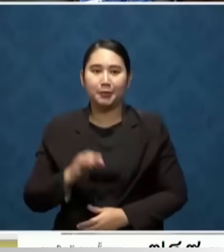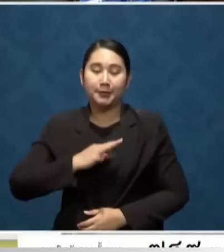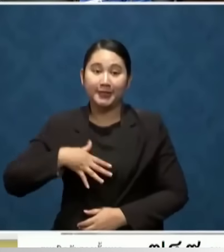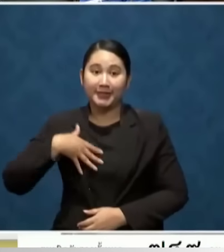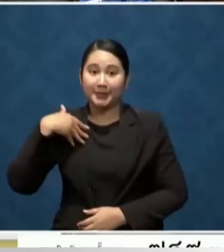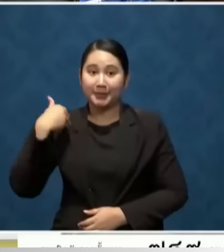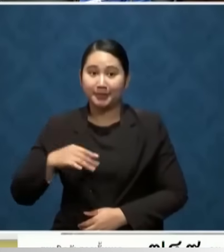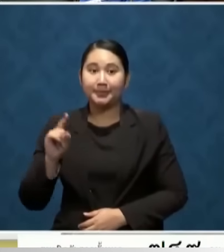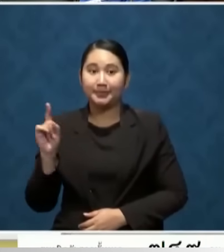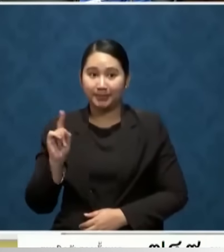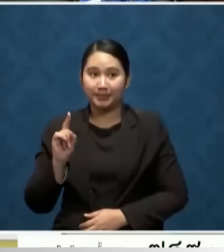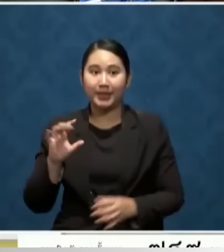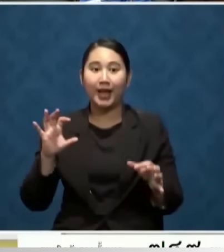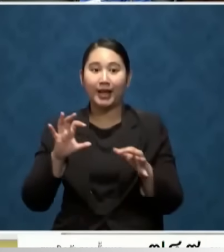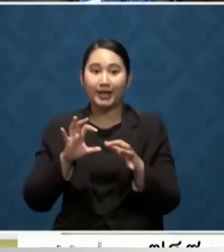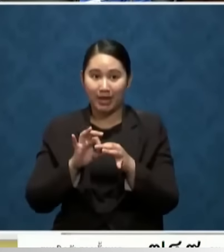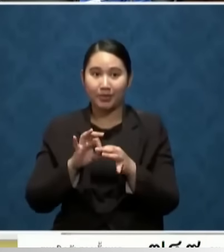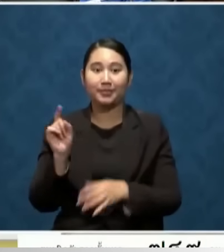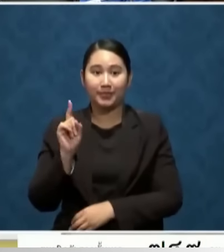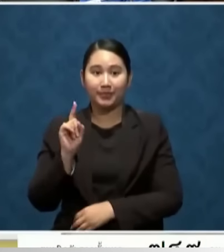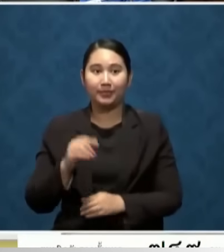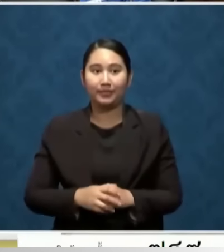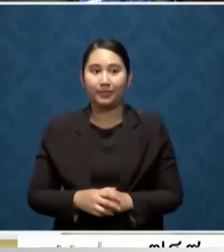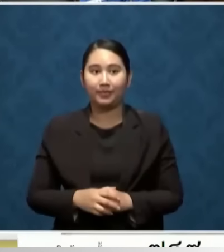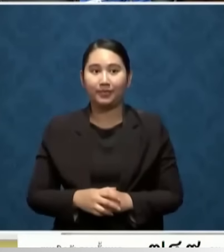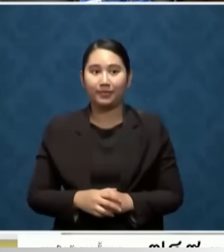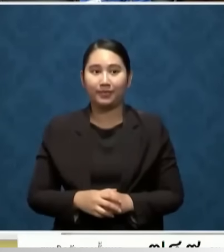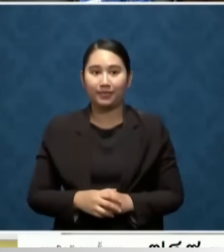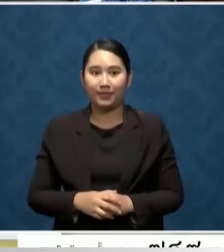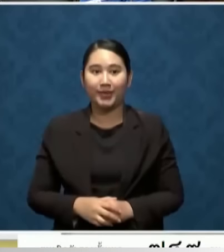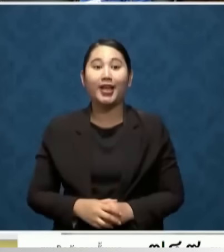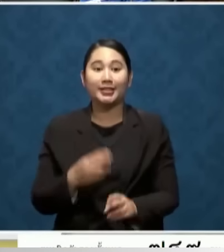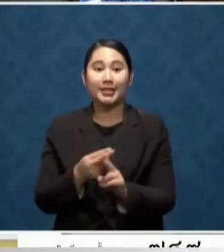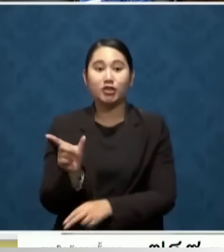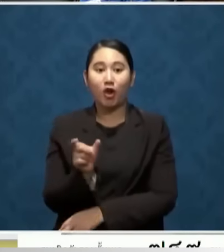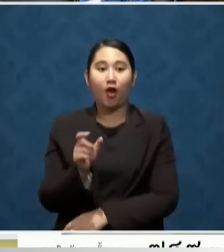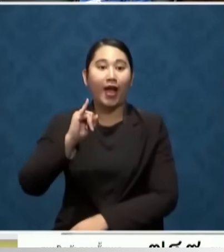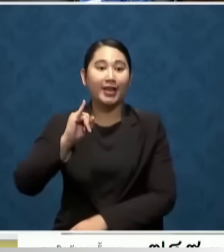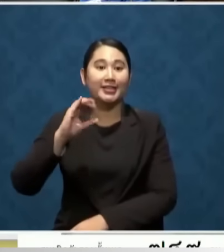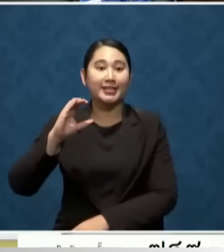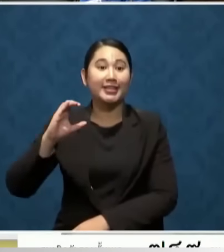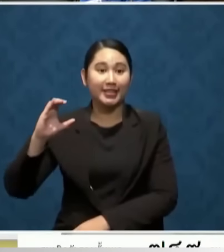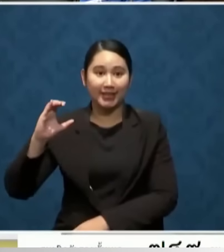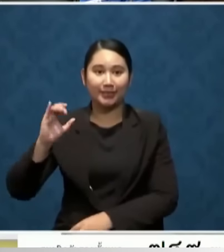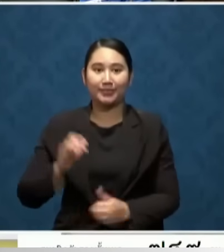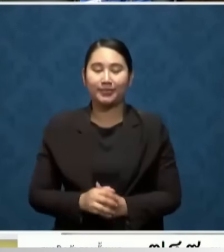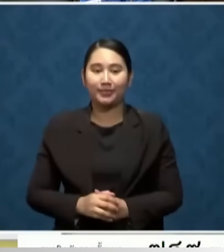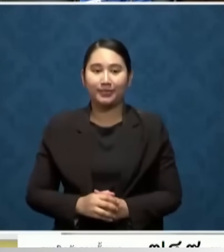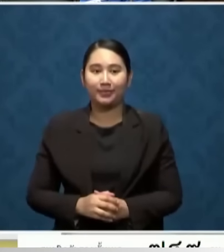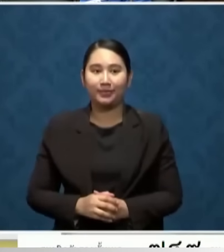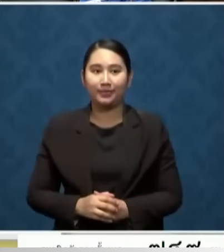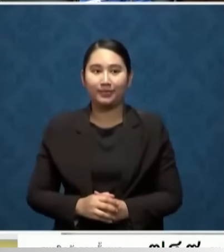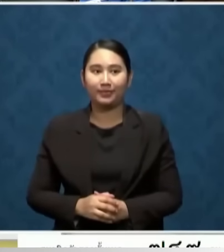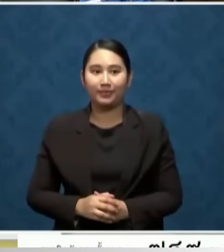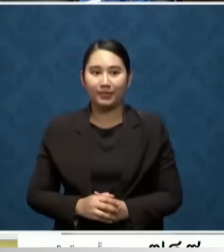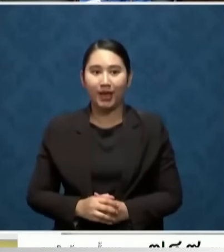ใจอยู่เรื่องเกี่ยวกับ International Criminal Court หรือว่า ICC นะครับซึ่งตามหลักของเขาเลยก็เขียนไ